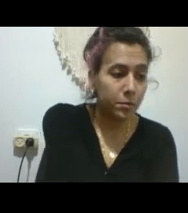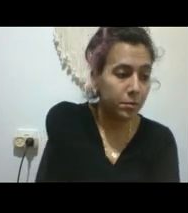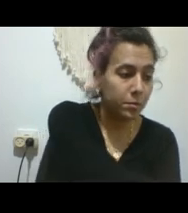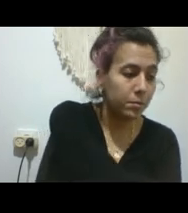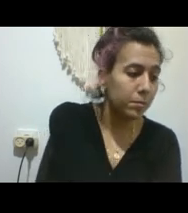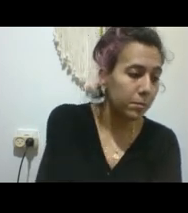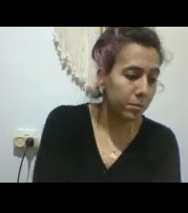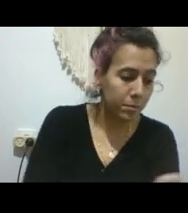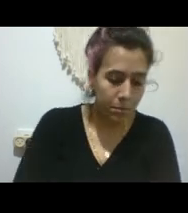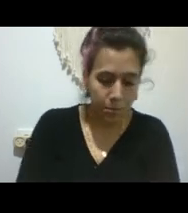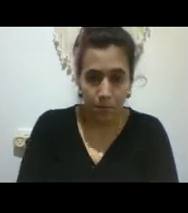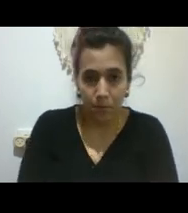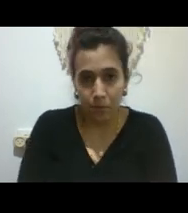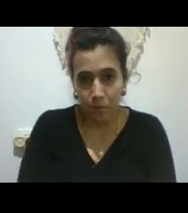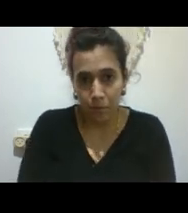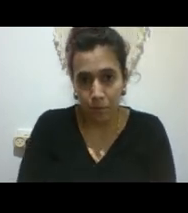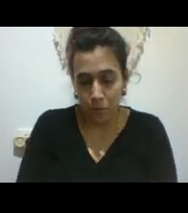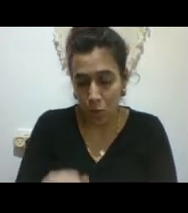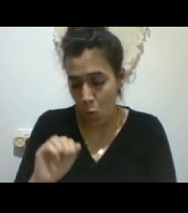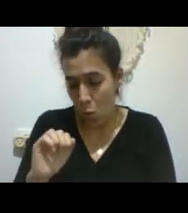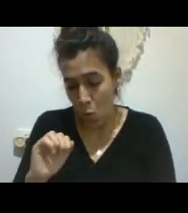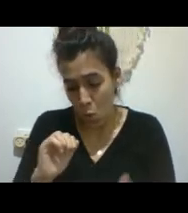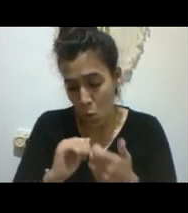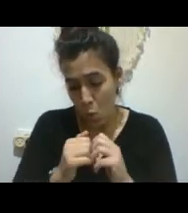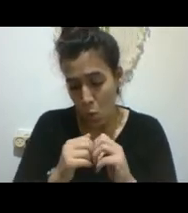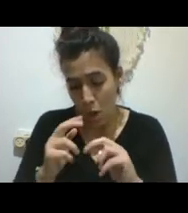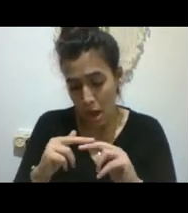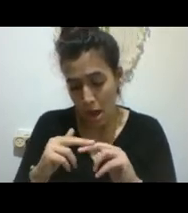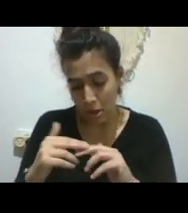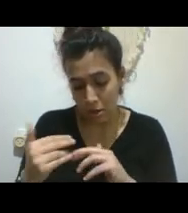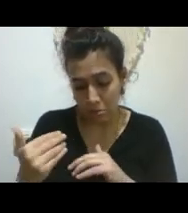או אחרי זה לפנות אליי באופן פרטי.